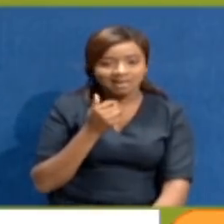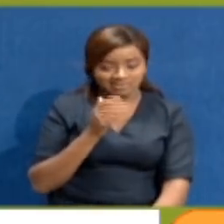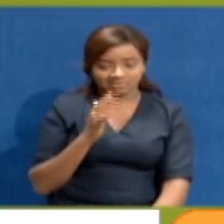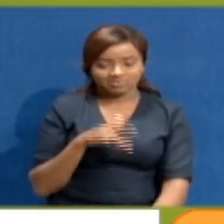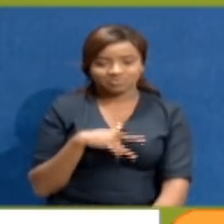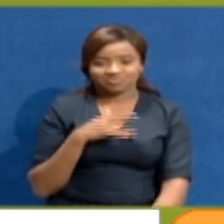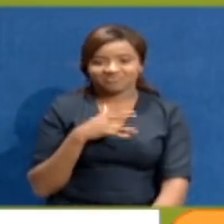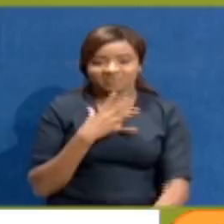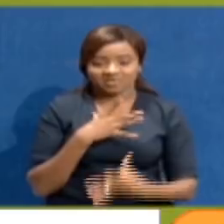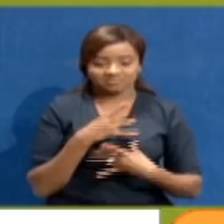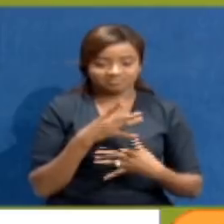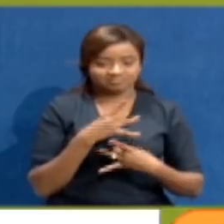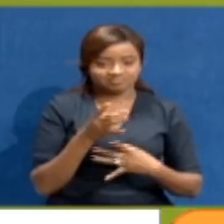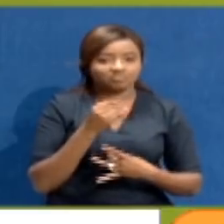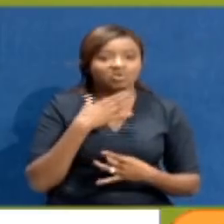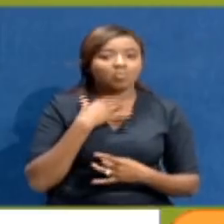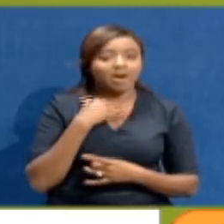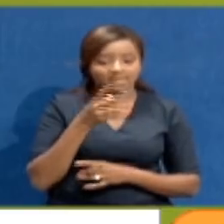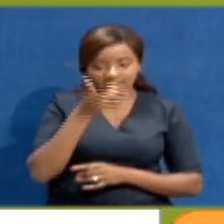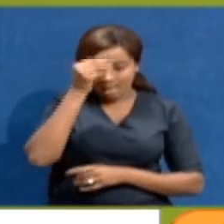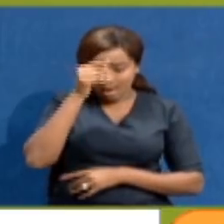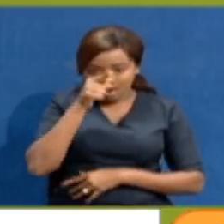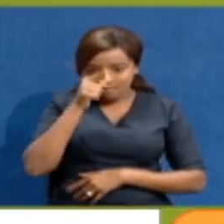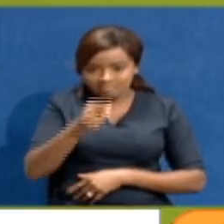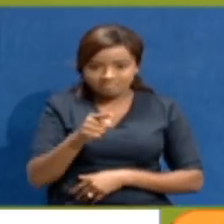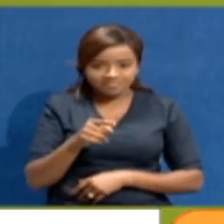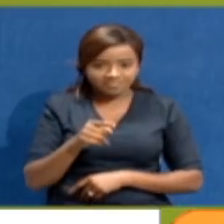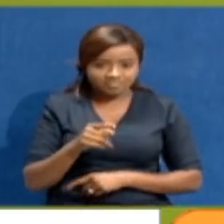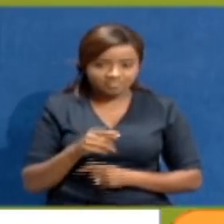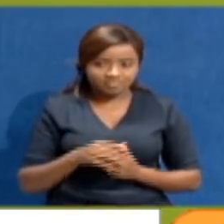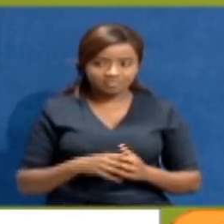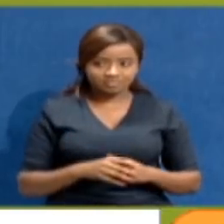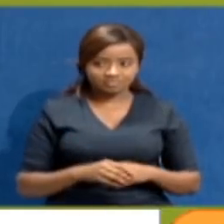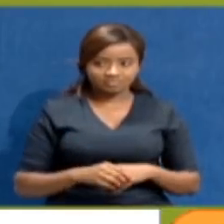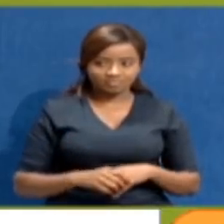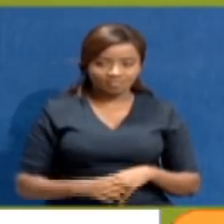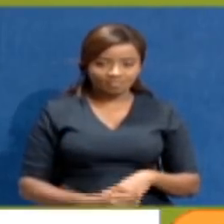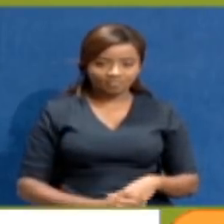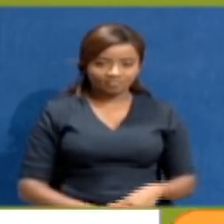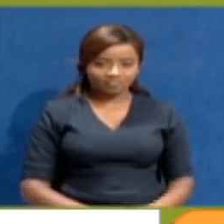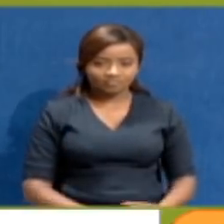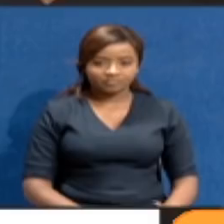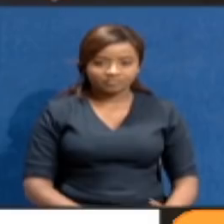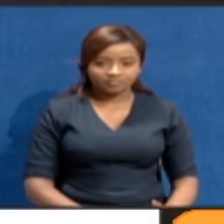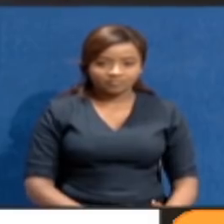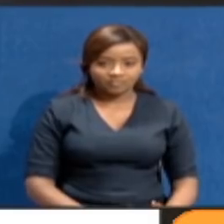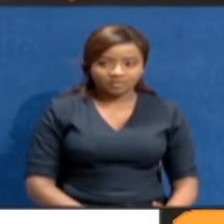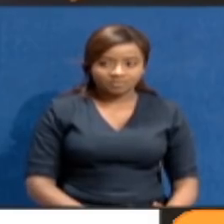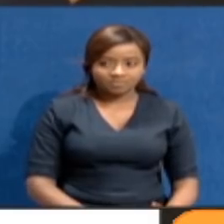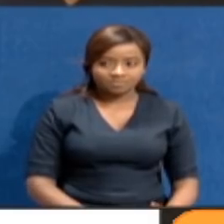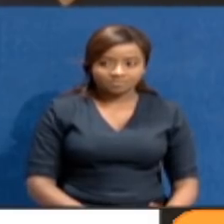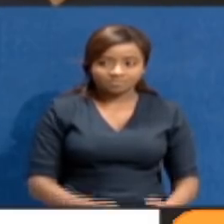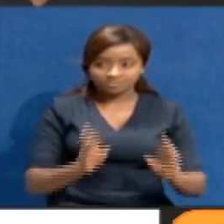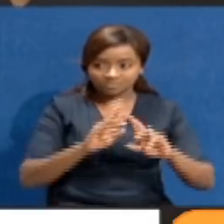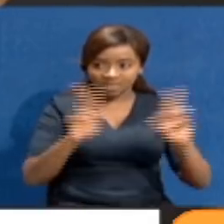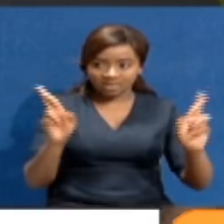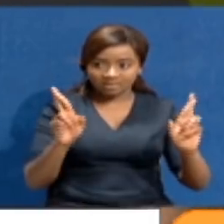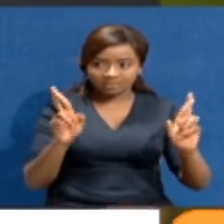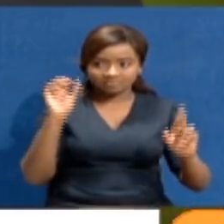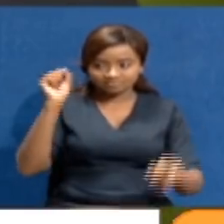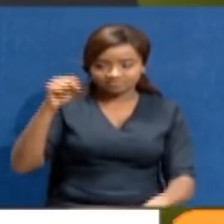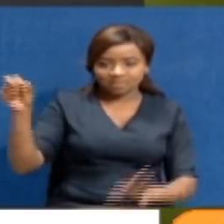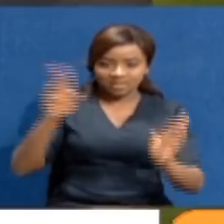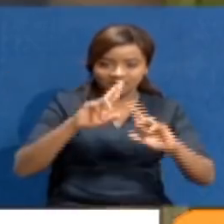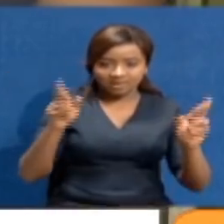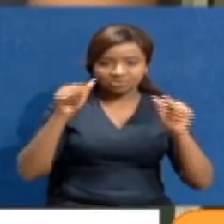nikakuwa very interesting. Pia mimi nikasema nitafurahi nikisikia mtu anasema alikuwa naumwa na nimemtengeneza akasikia vizuri. Are we ready? Tuko